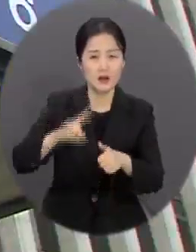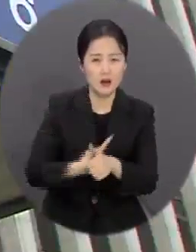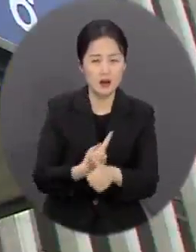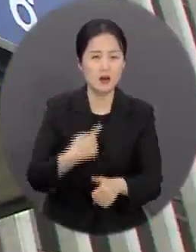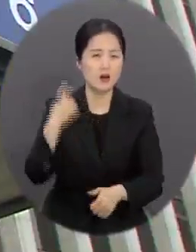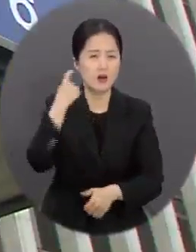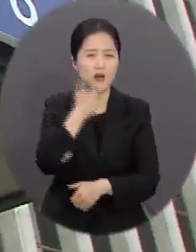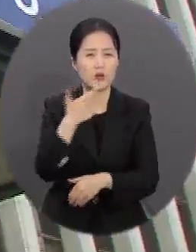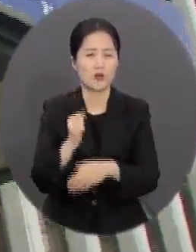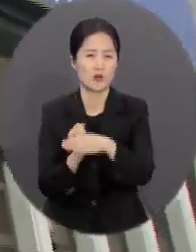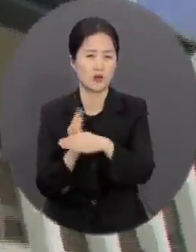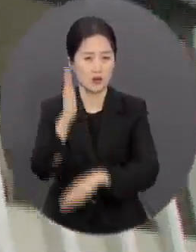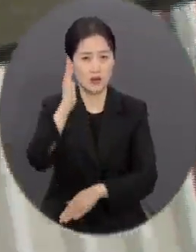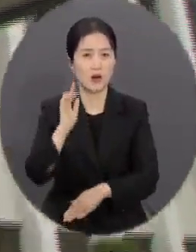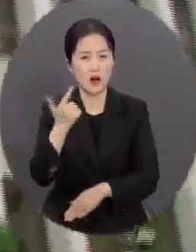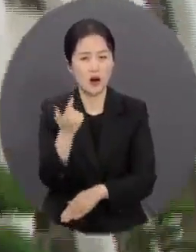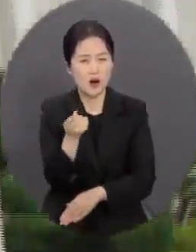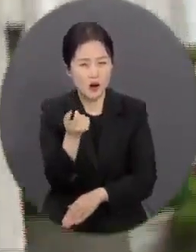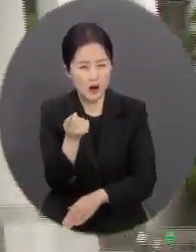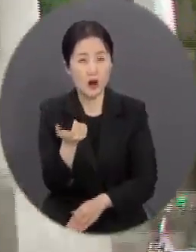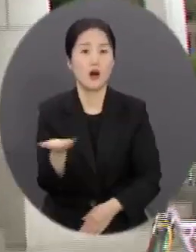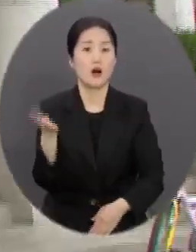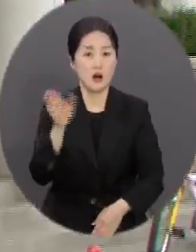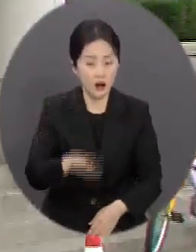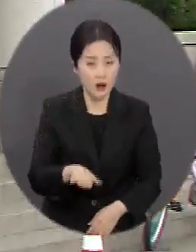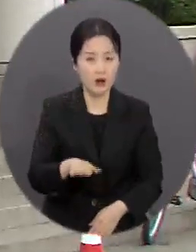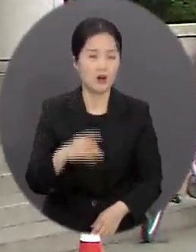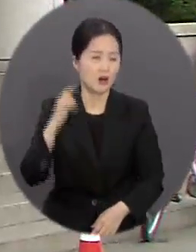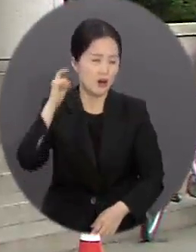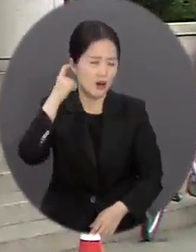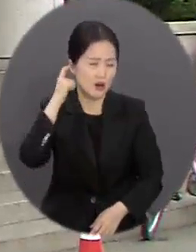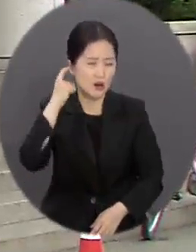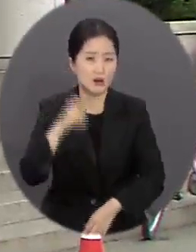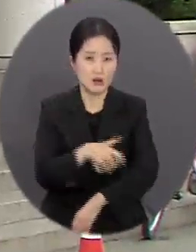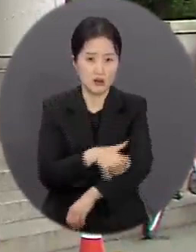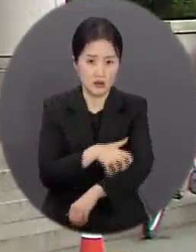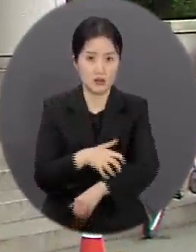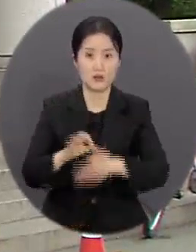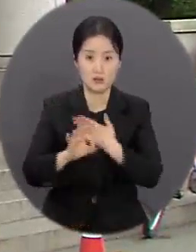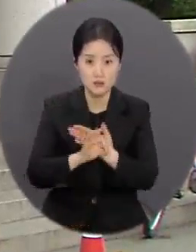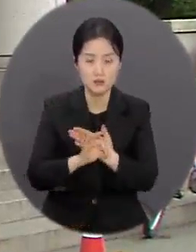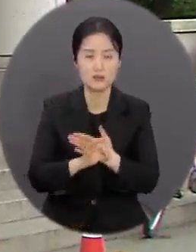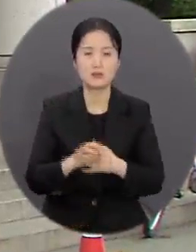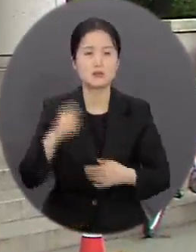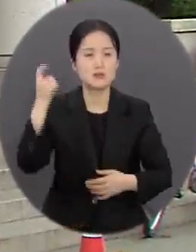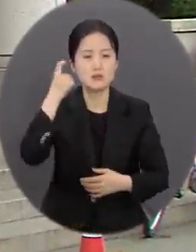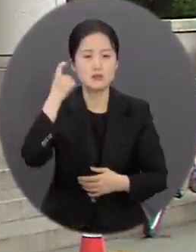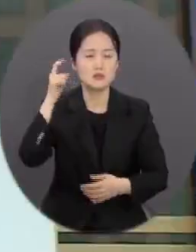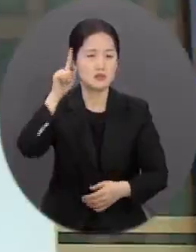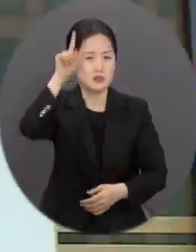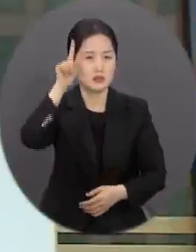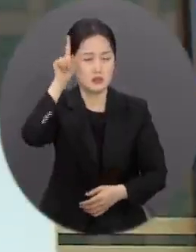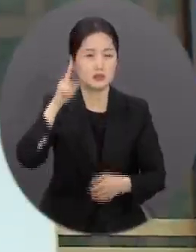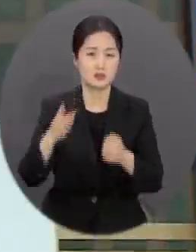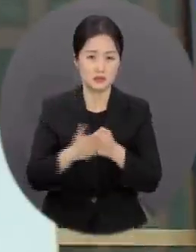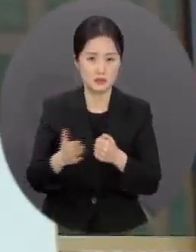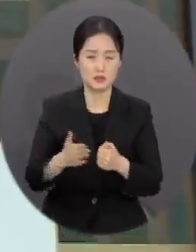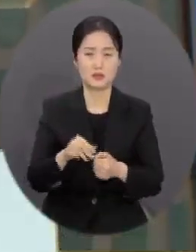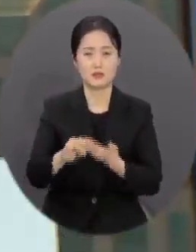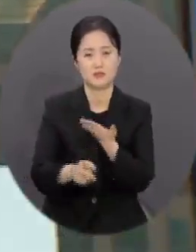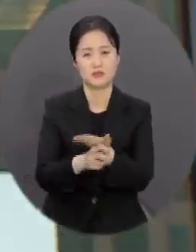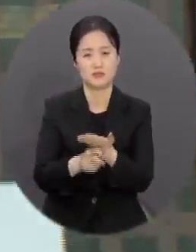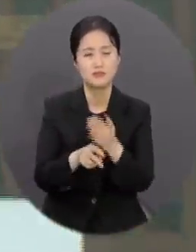기준치에 미달해도 그 소리가 매일 반복되면 듣는 사람은 상당한 스트레스를 받는다며 이는 불법